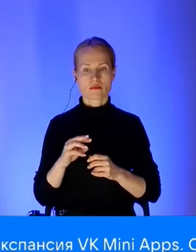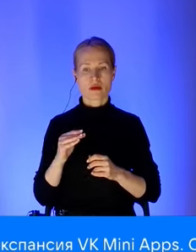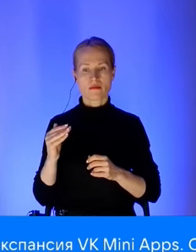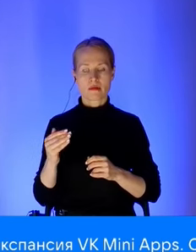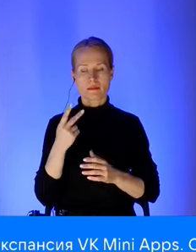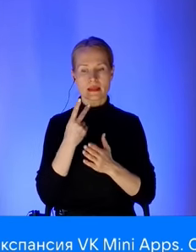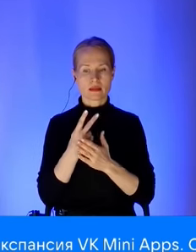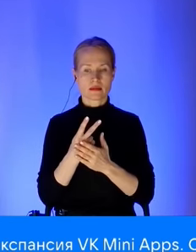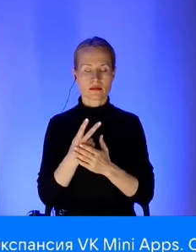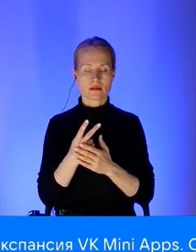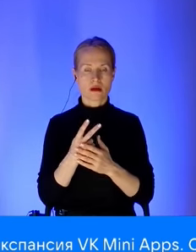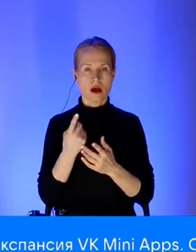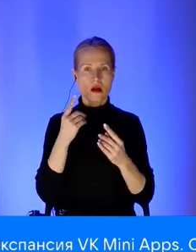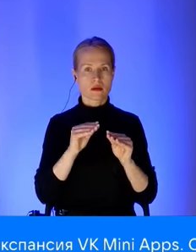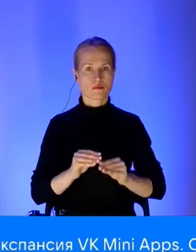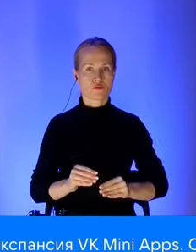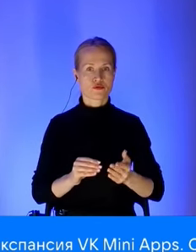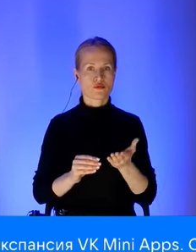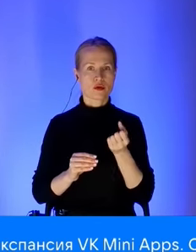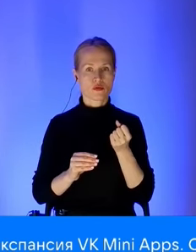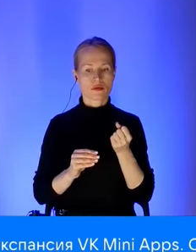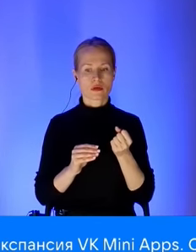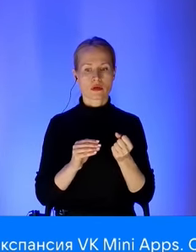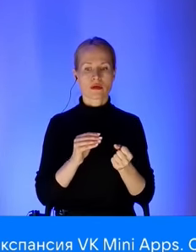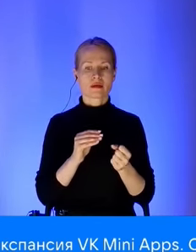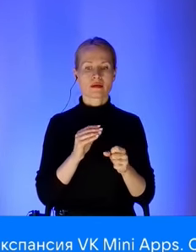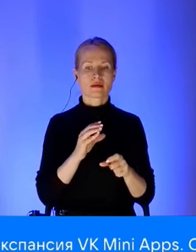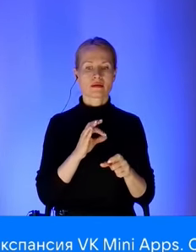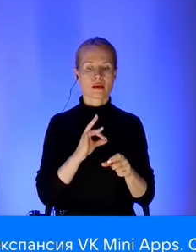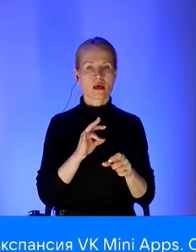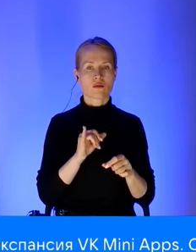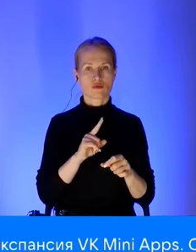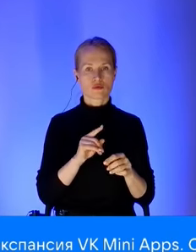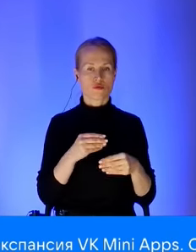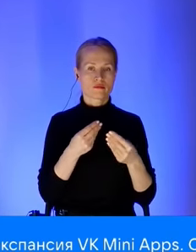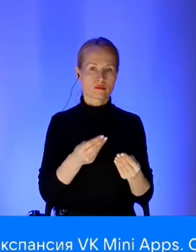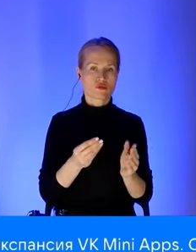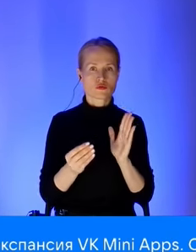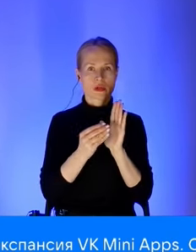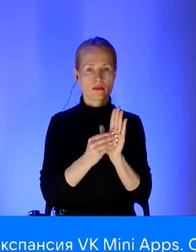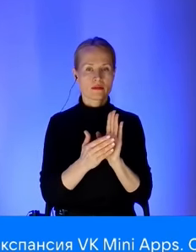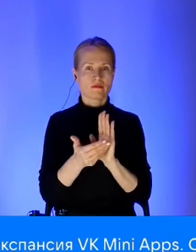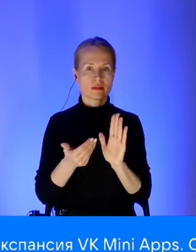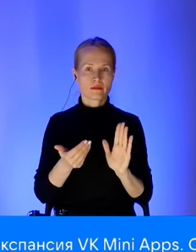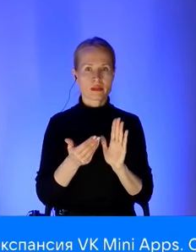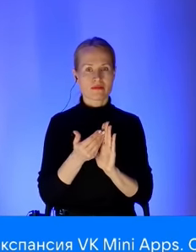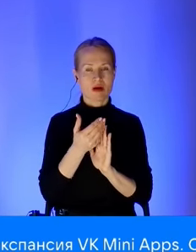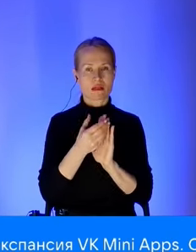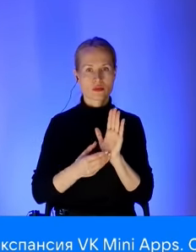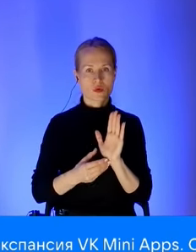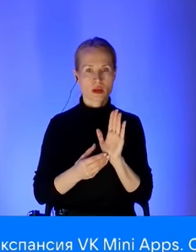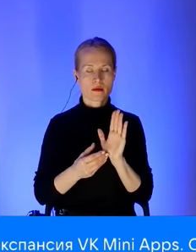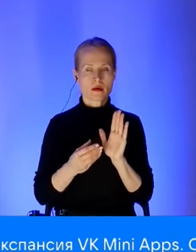Значит, разработчик берет CLI Tools, которую мы ему даем, он ее может установить, вызвать в консоли, его